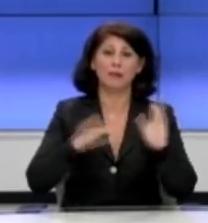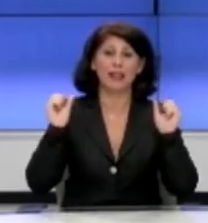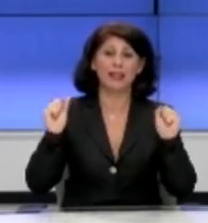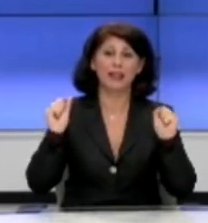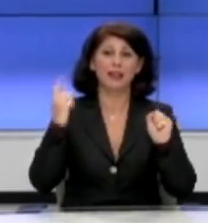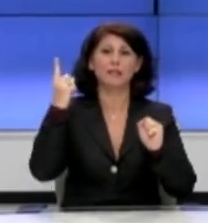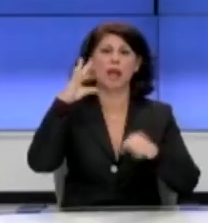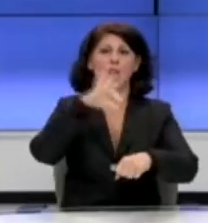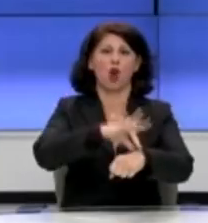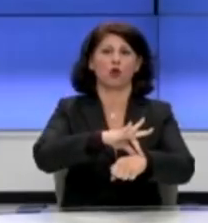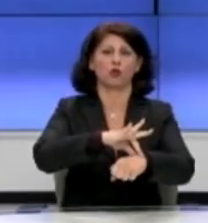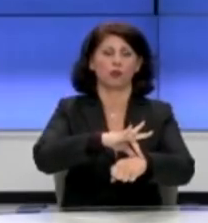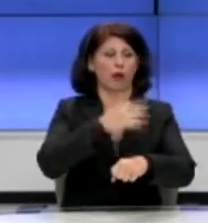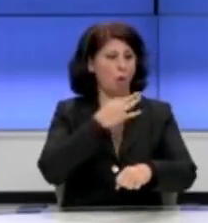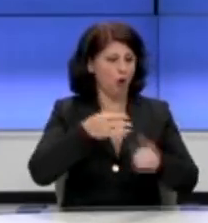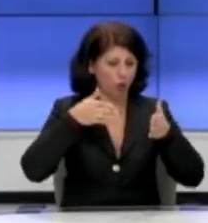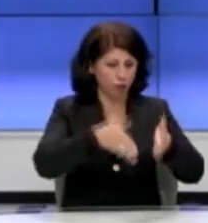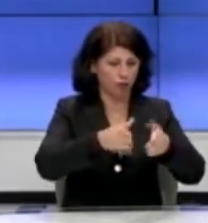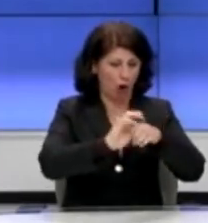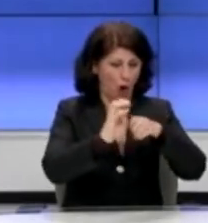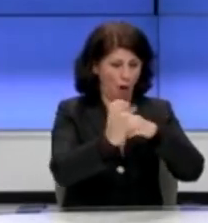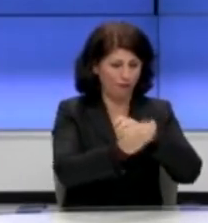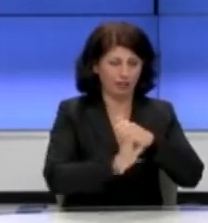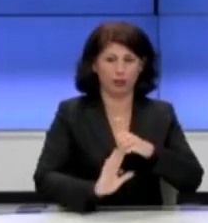υγείας της μιας νόσου.